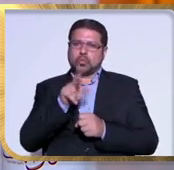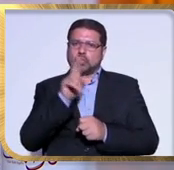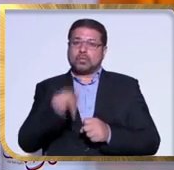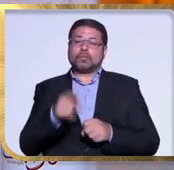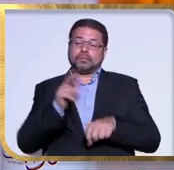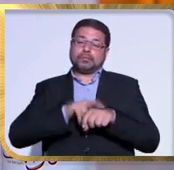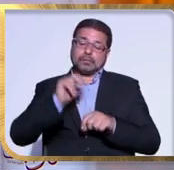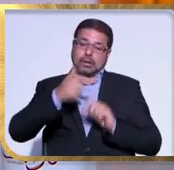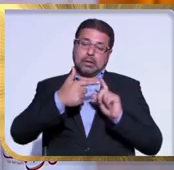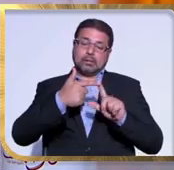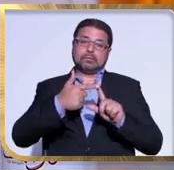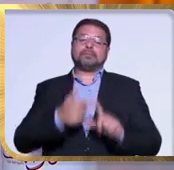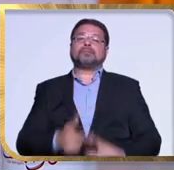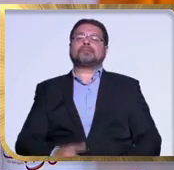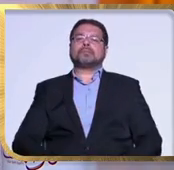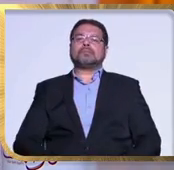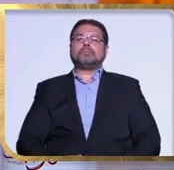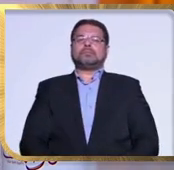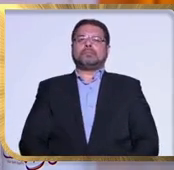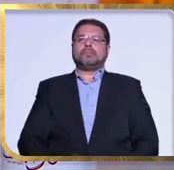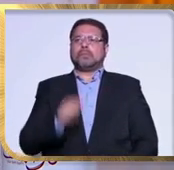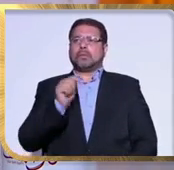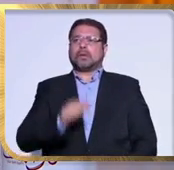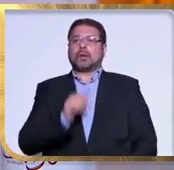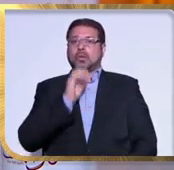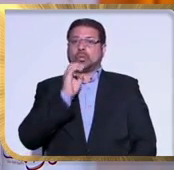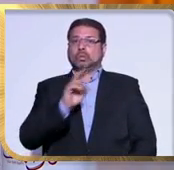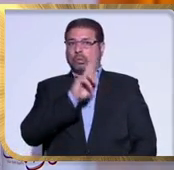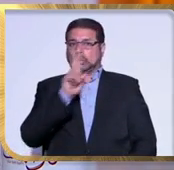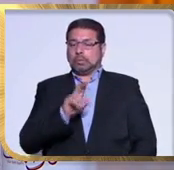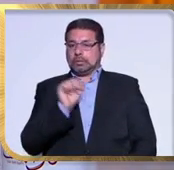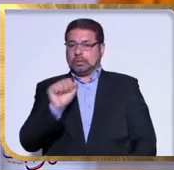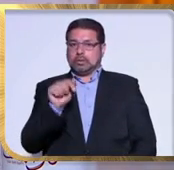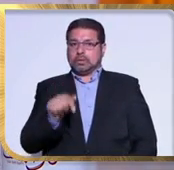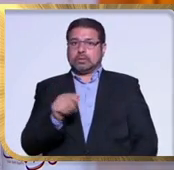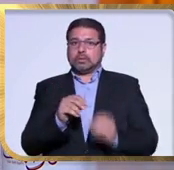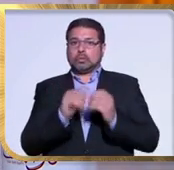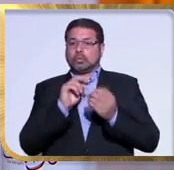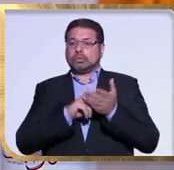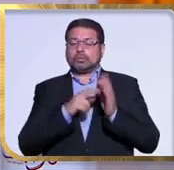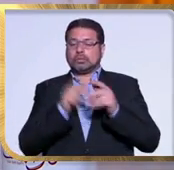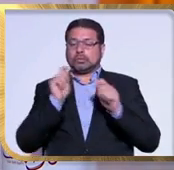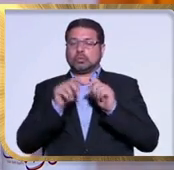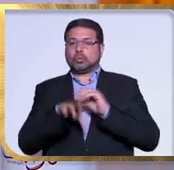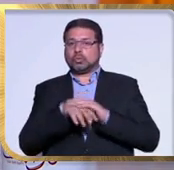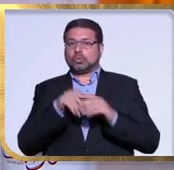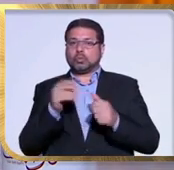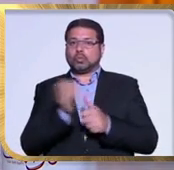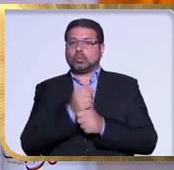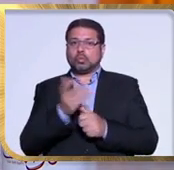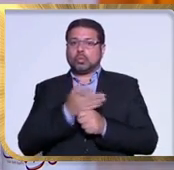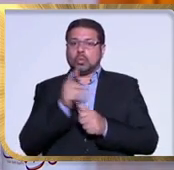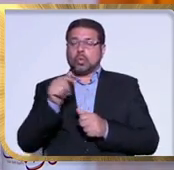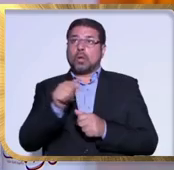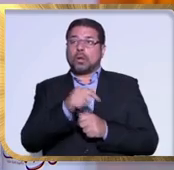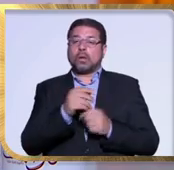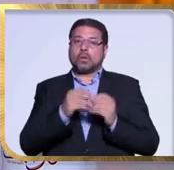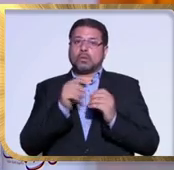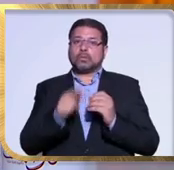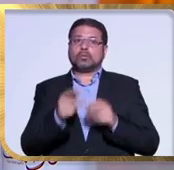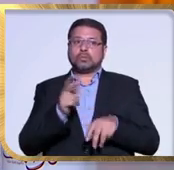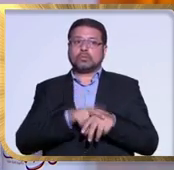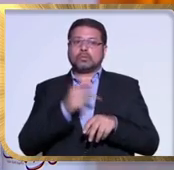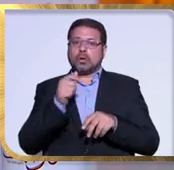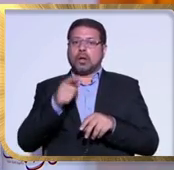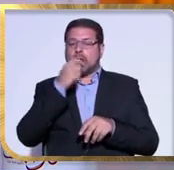المساله الثانيه في الرد على سؤال حضرتك ماذا تصنع الزوجه والاولاد ما اذا كان مال